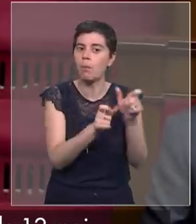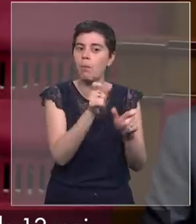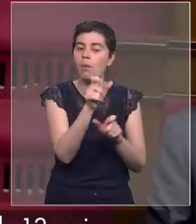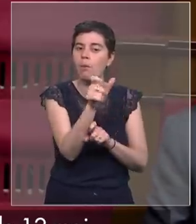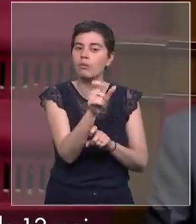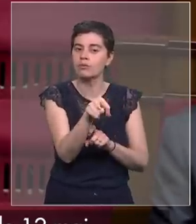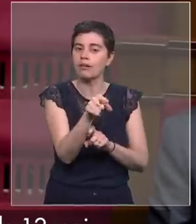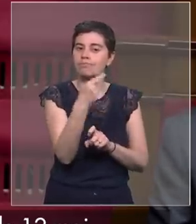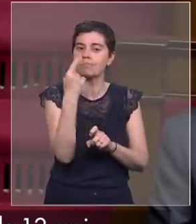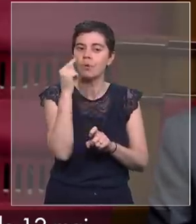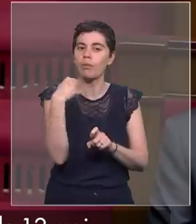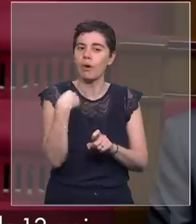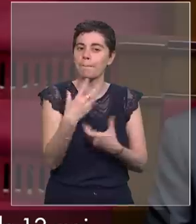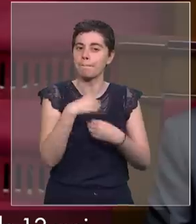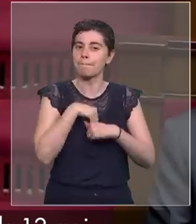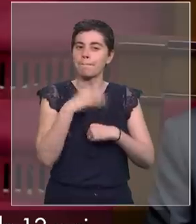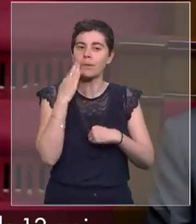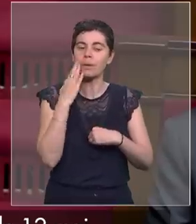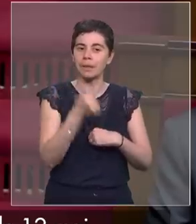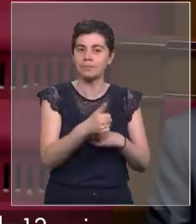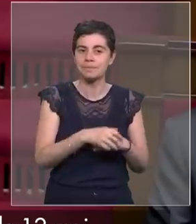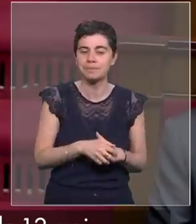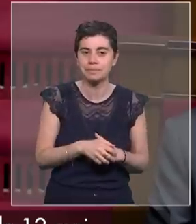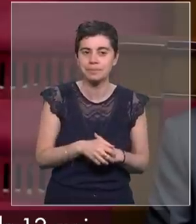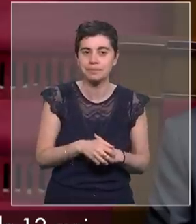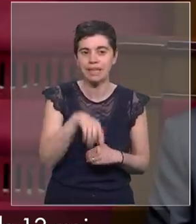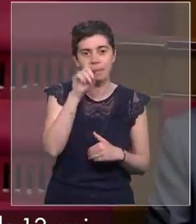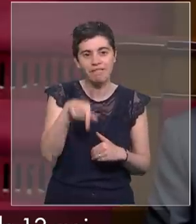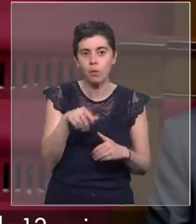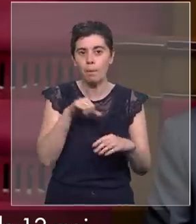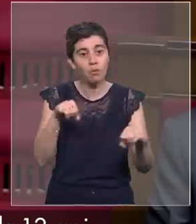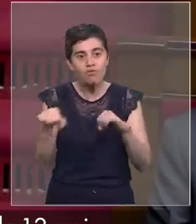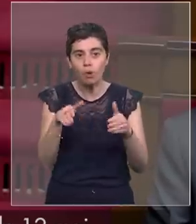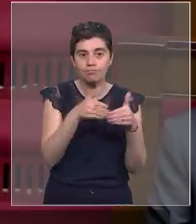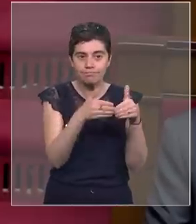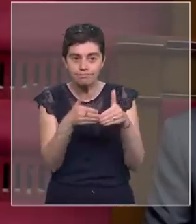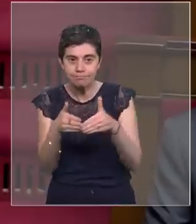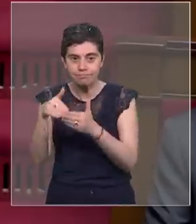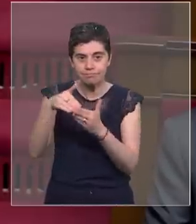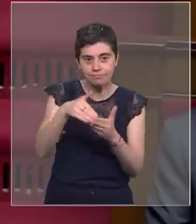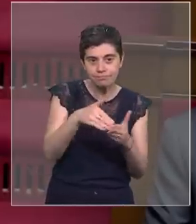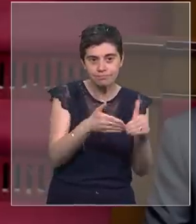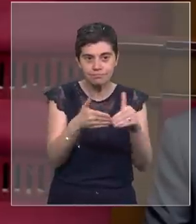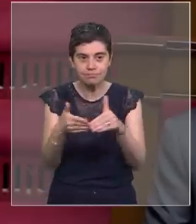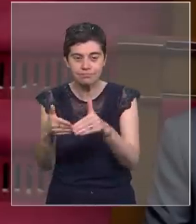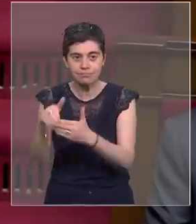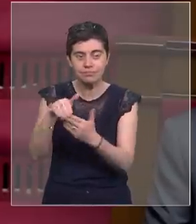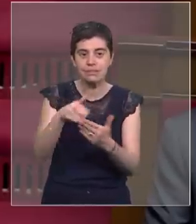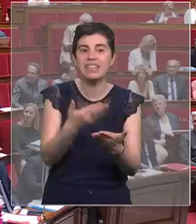ça traduit finalement une impérieuse nécessité d'un mouvement permanent. Et ça va parfois à